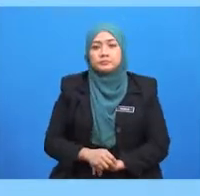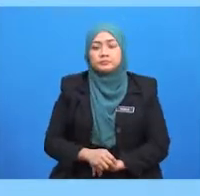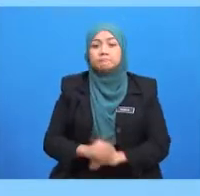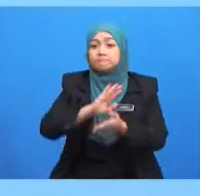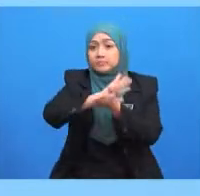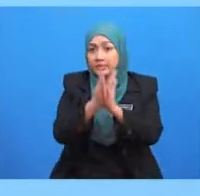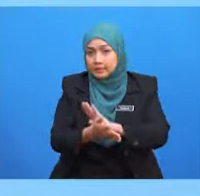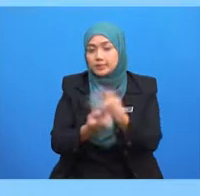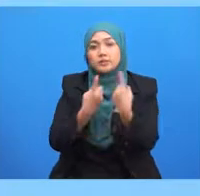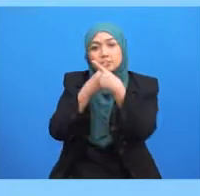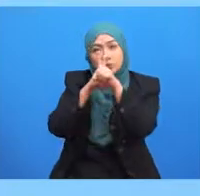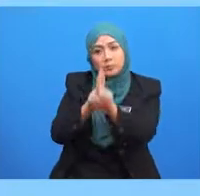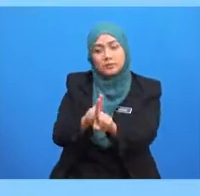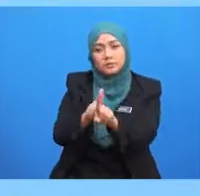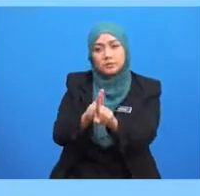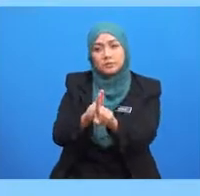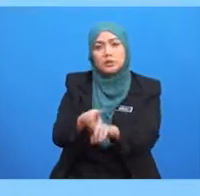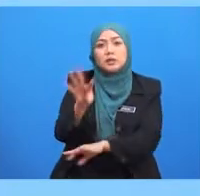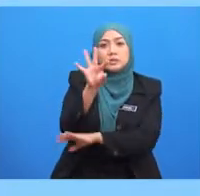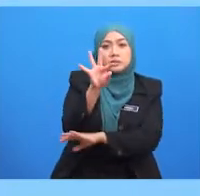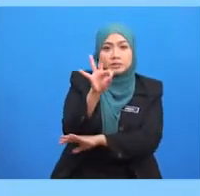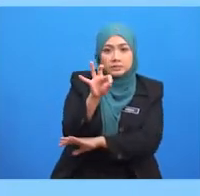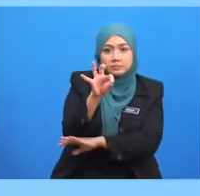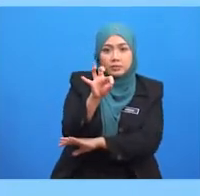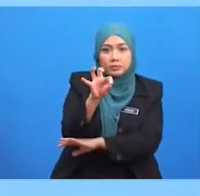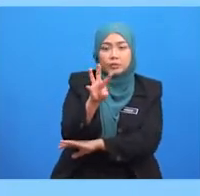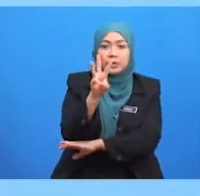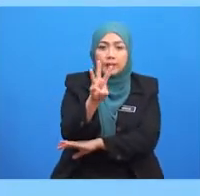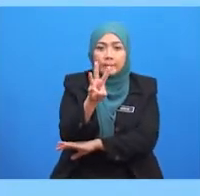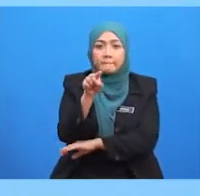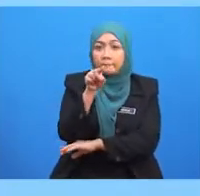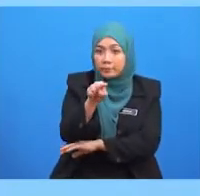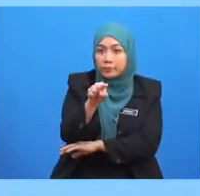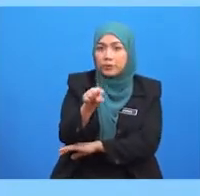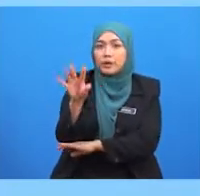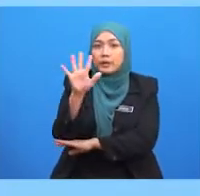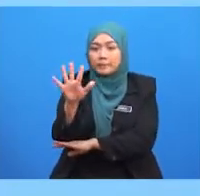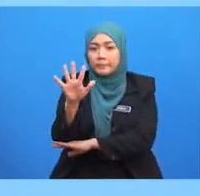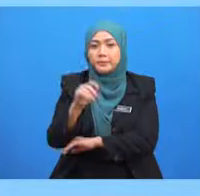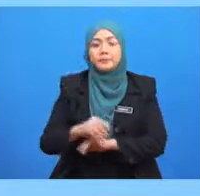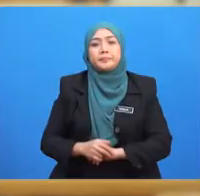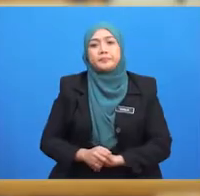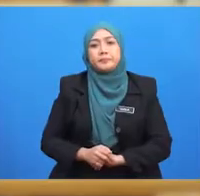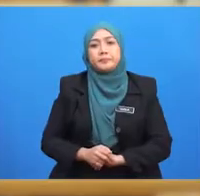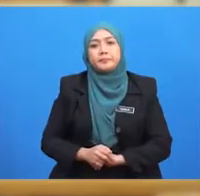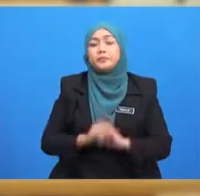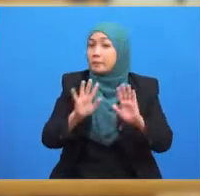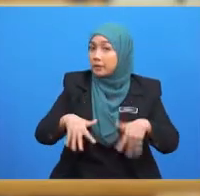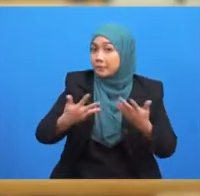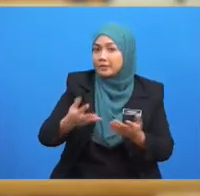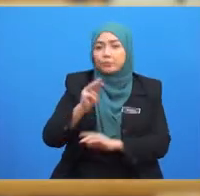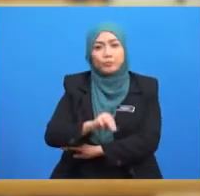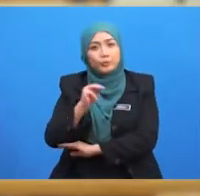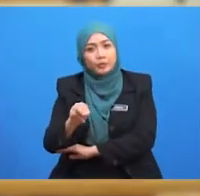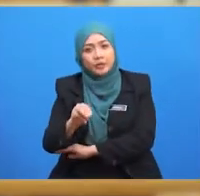make jawabannya adalah 96 perburuhan 5 Bagaimana